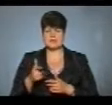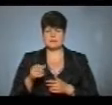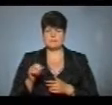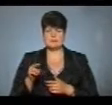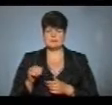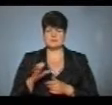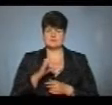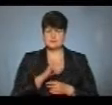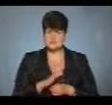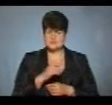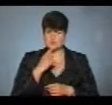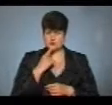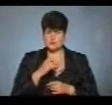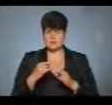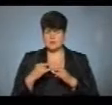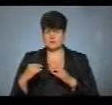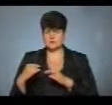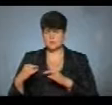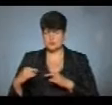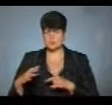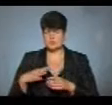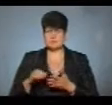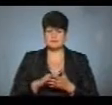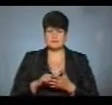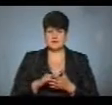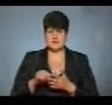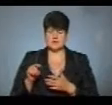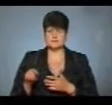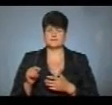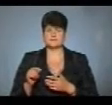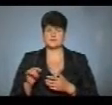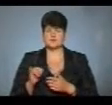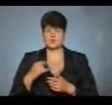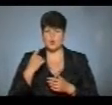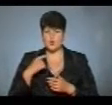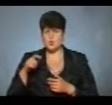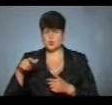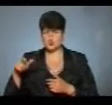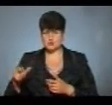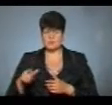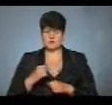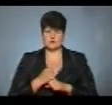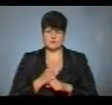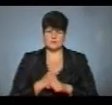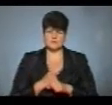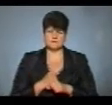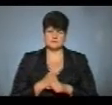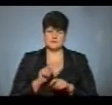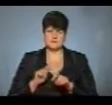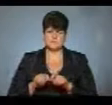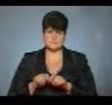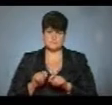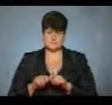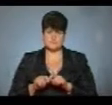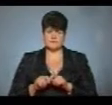Поруч з тим на столі були розміщені друковані агітаційні матеріали цього кандидата, і особи, які здійснили тестування,